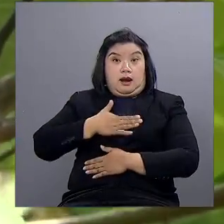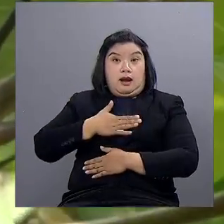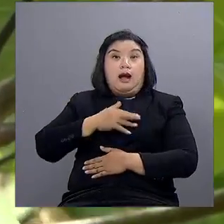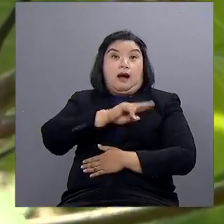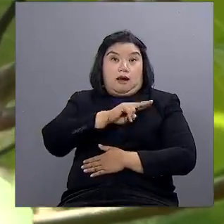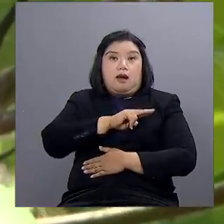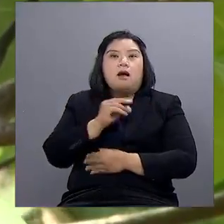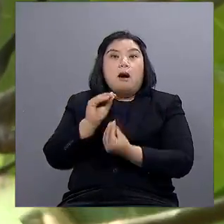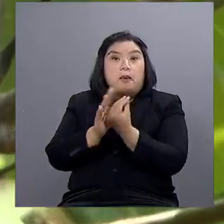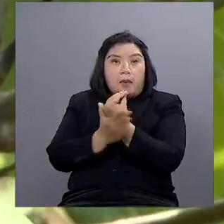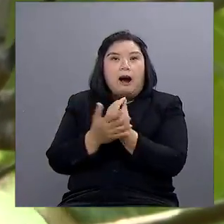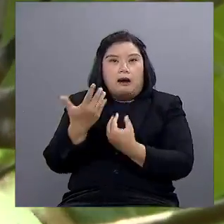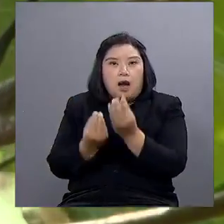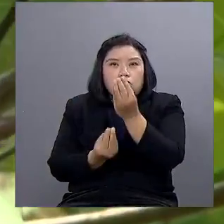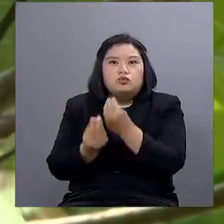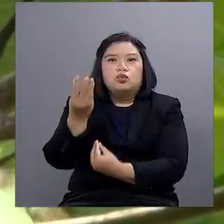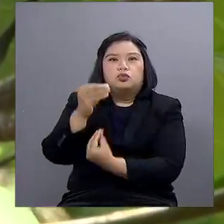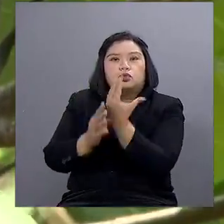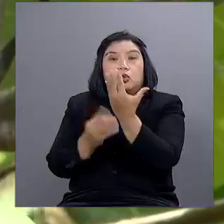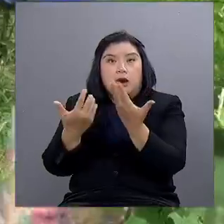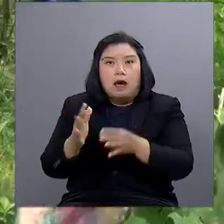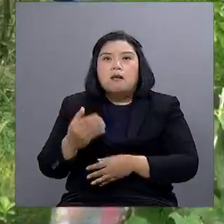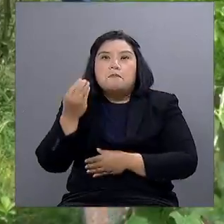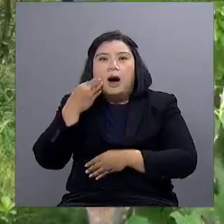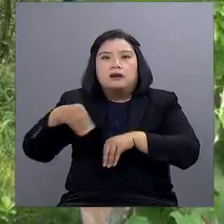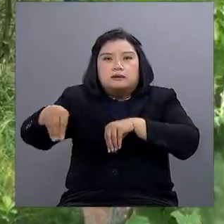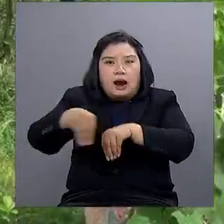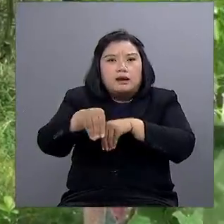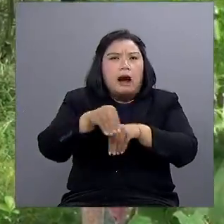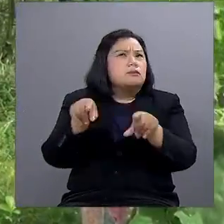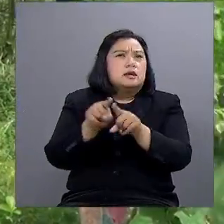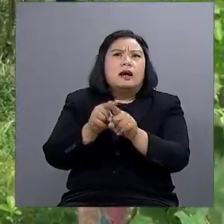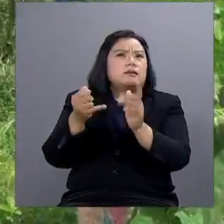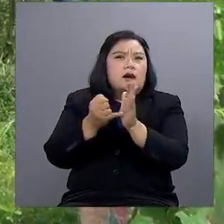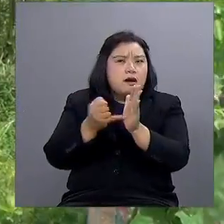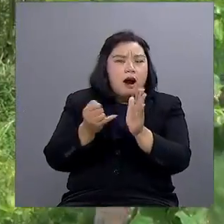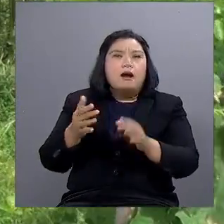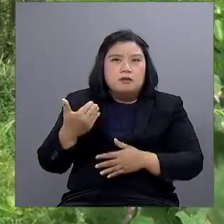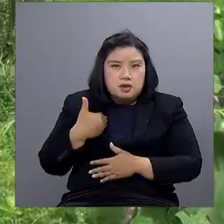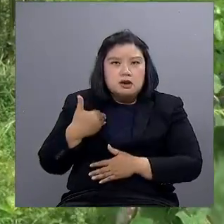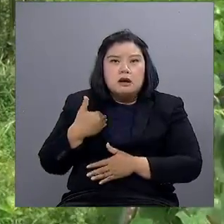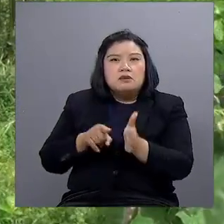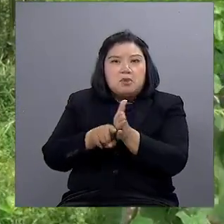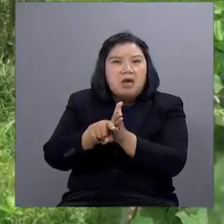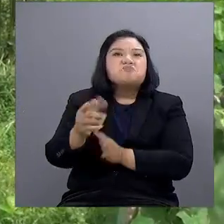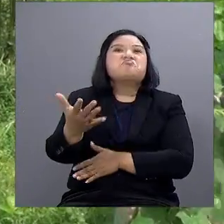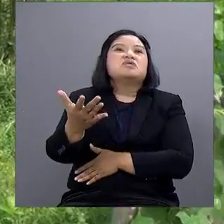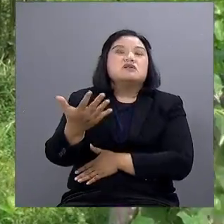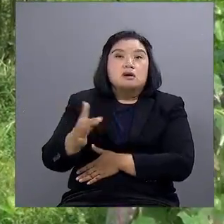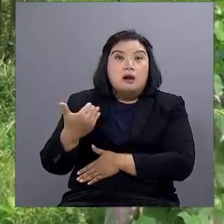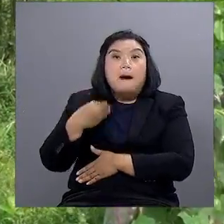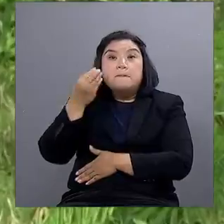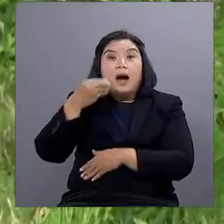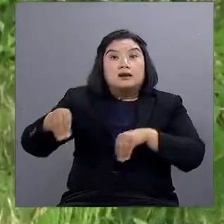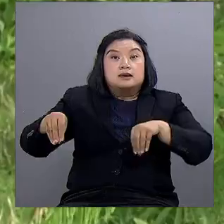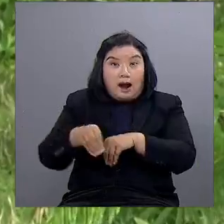ก็นิยมปลูกเช่นกันนะครับเนื่องจากว่าปลูกง่ายอะครับคุณผู้ชมทนต่อแมลงศัตรูพืชปลูกใกล้บ้านก็สาม